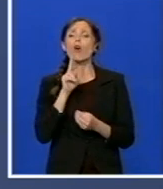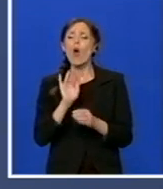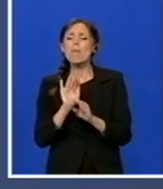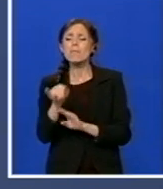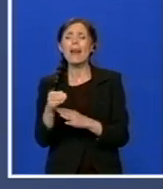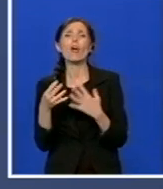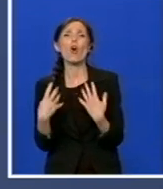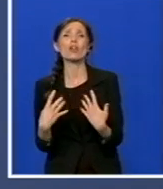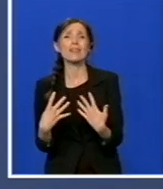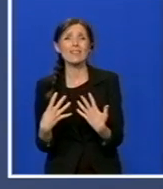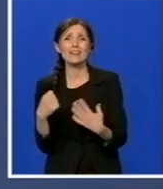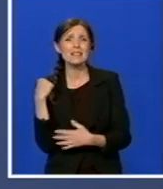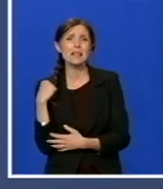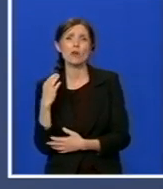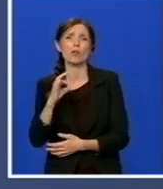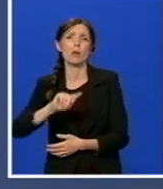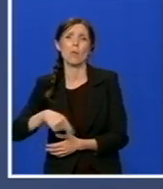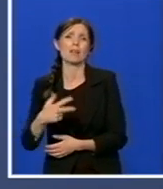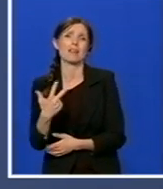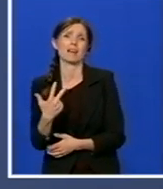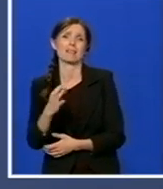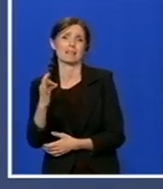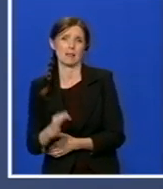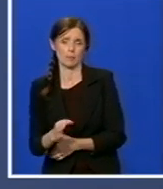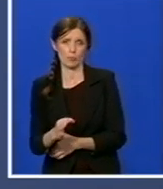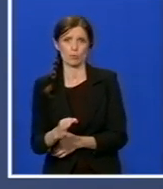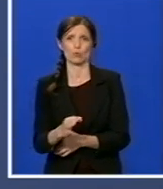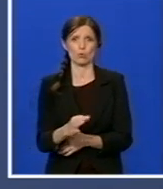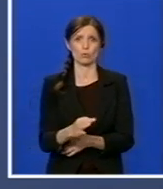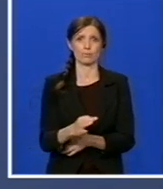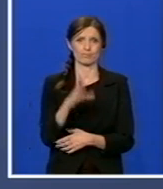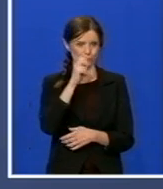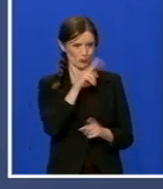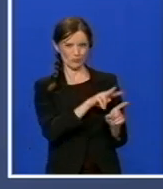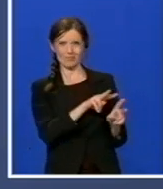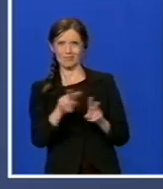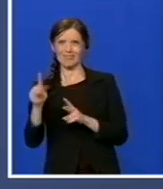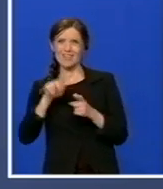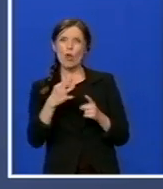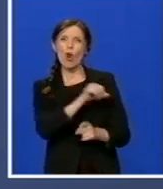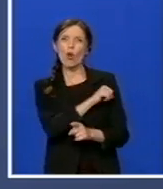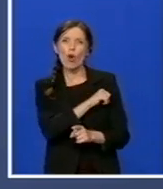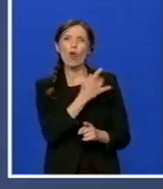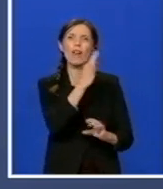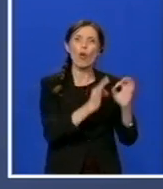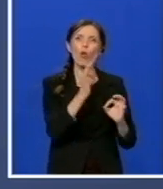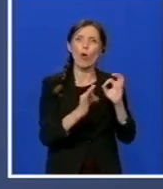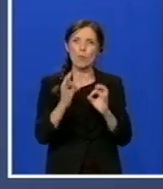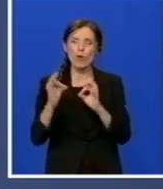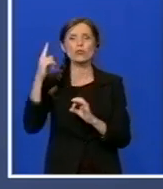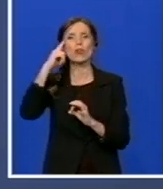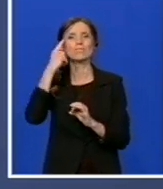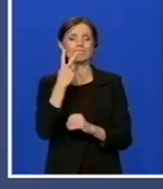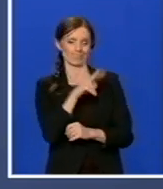je 0,3%. Možemo da vidimo da je najveći broj